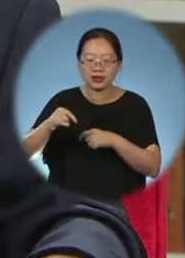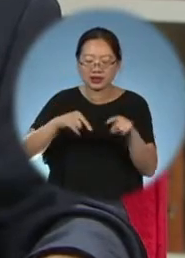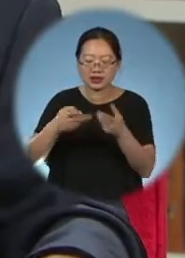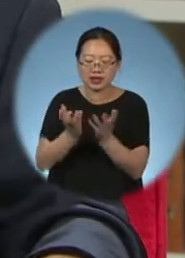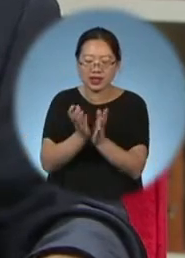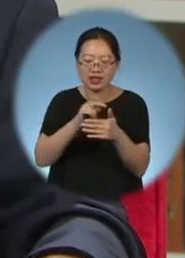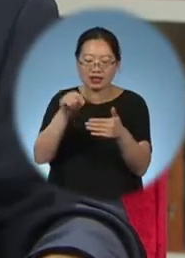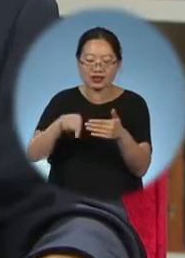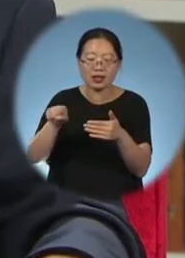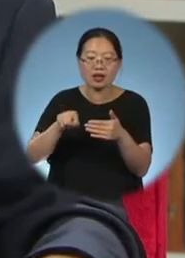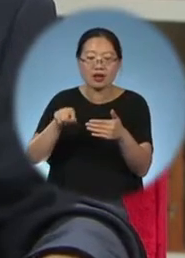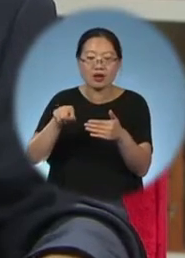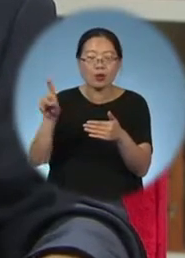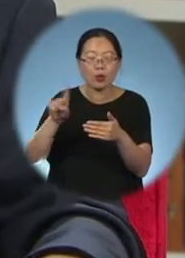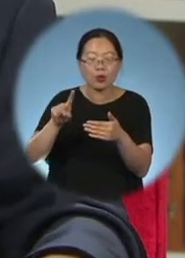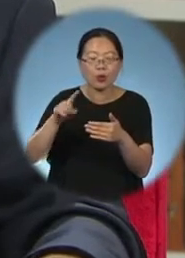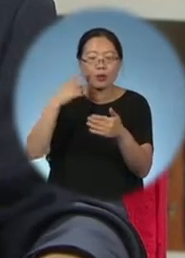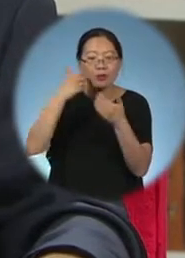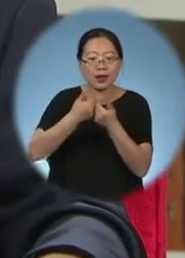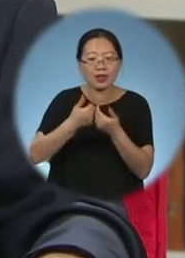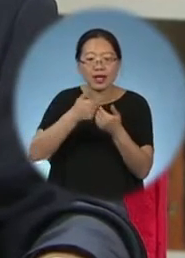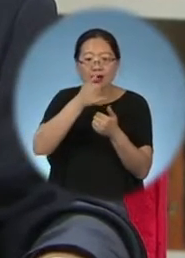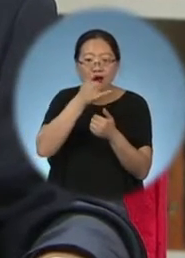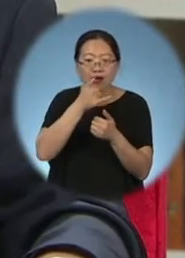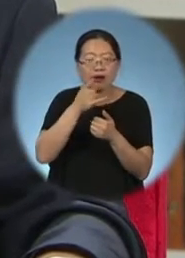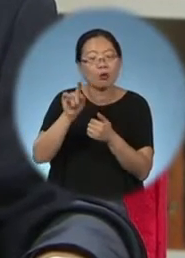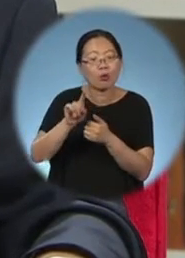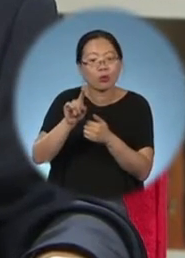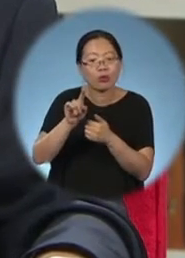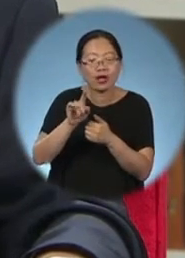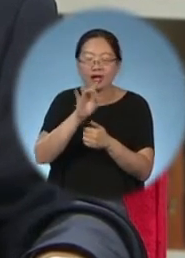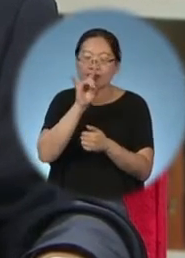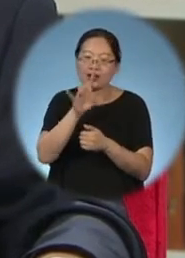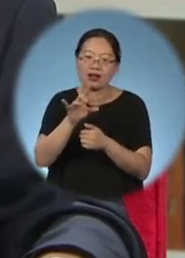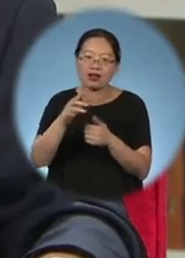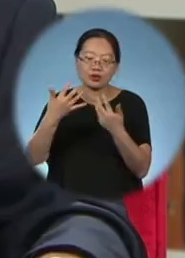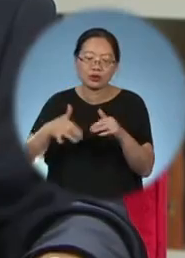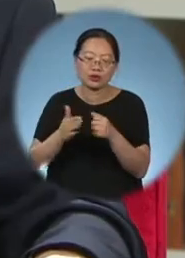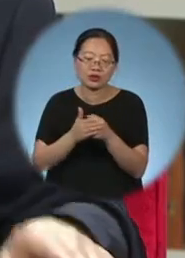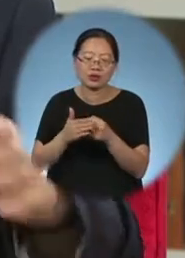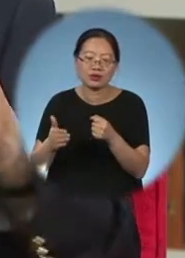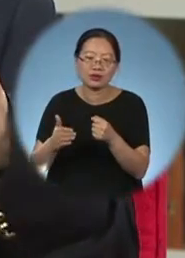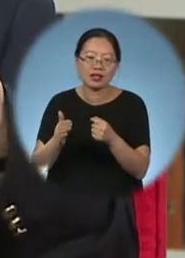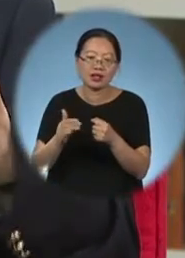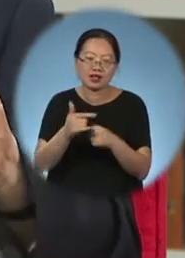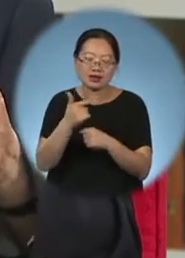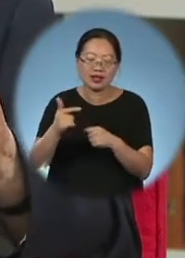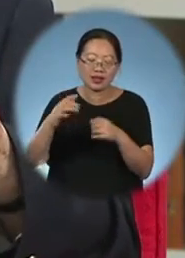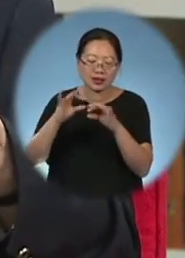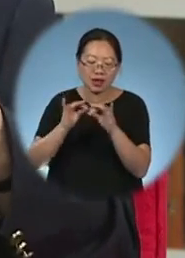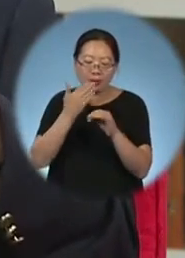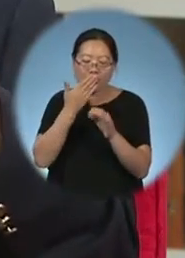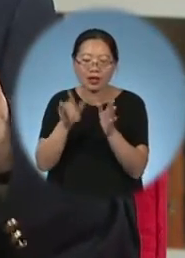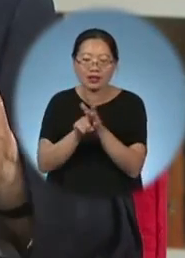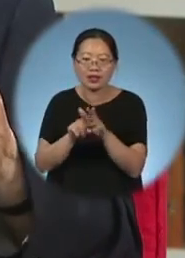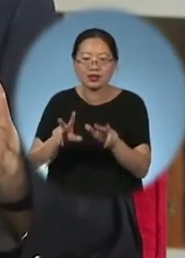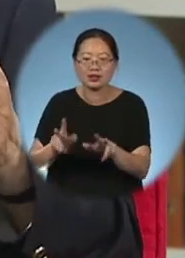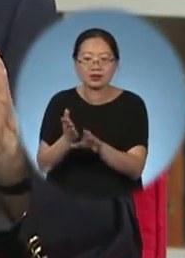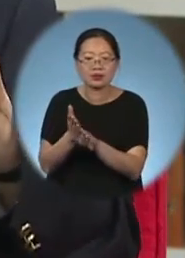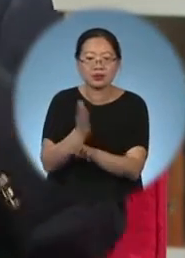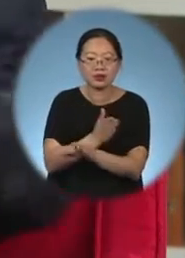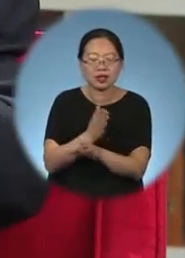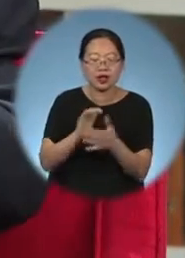안에서 어떤 정파만 반대해도 사실은 어려운 거예요. 안 됩니다. 이런 이제 조건 때문에 이건 대타협이 되려면은